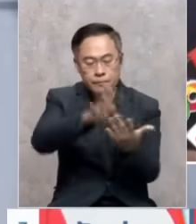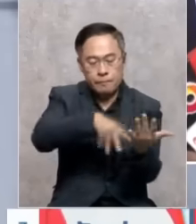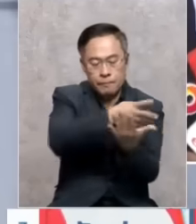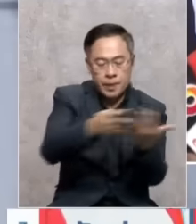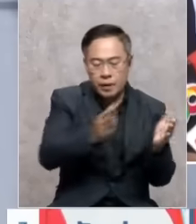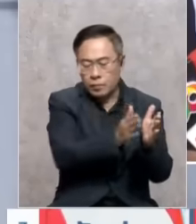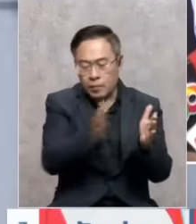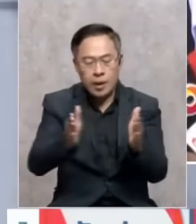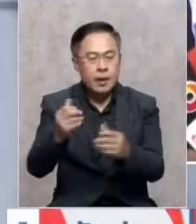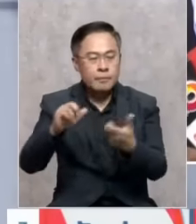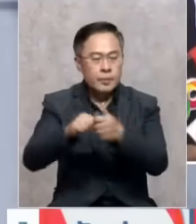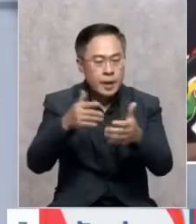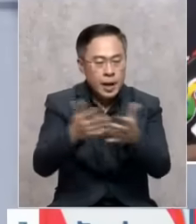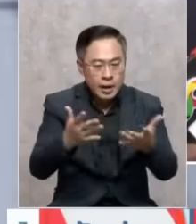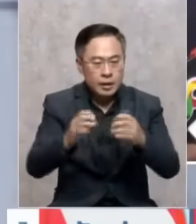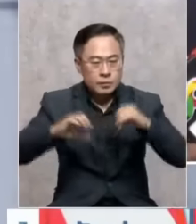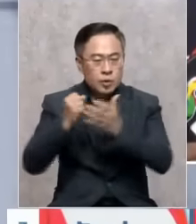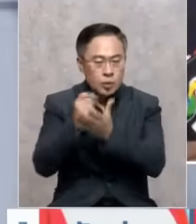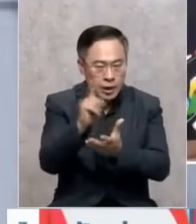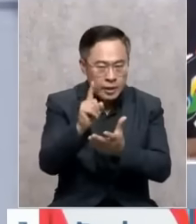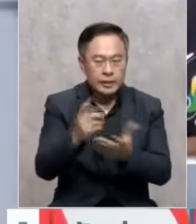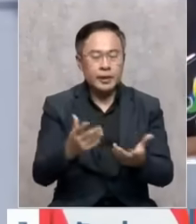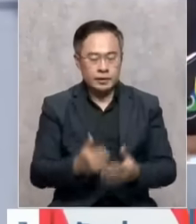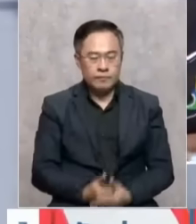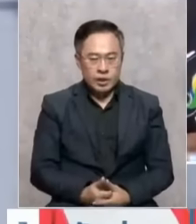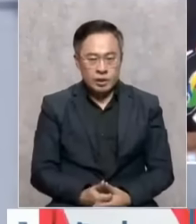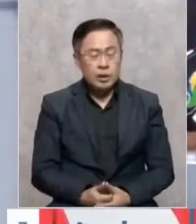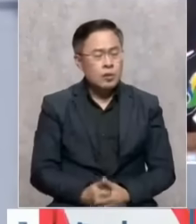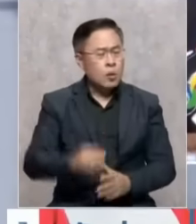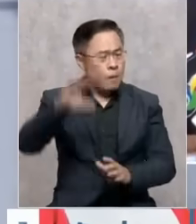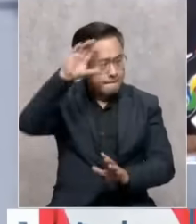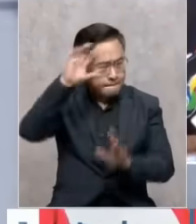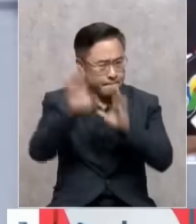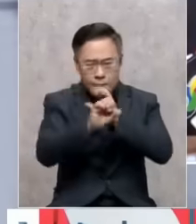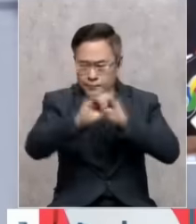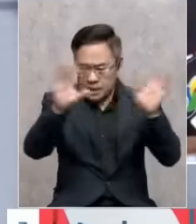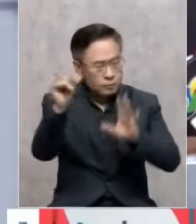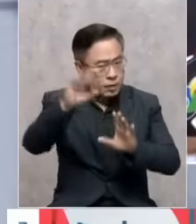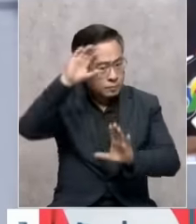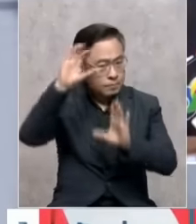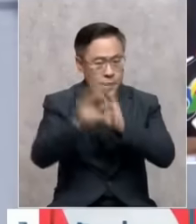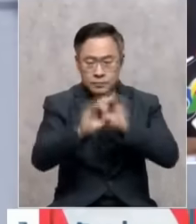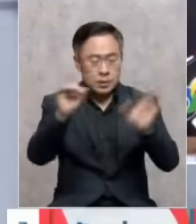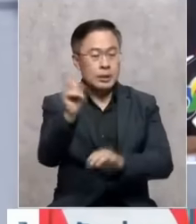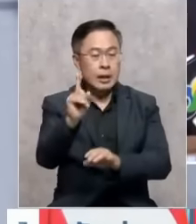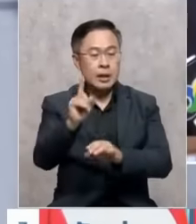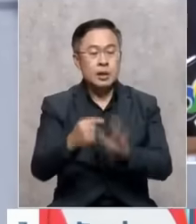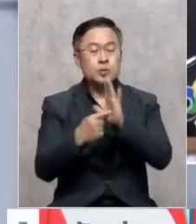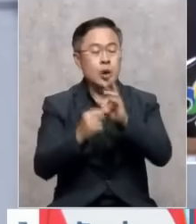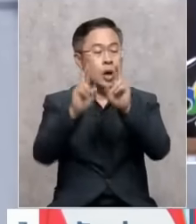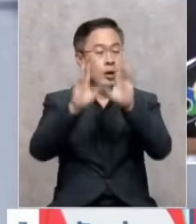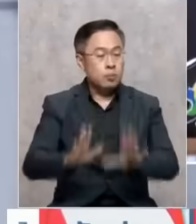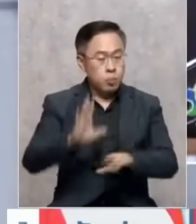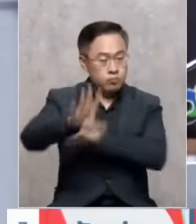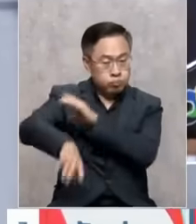ต้องเข้าไปช่วยอะไรบ้างแล้วถามว่าแล้วมันจะเป็นรูปธรรมเมื่อไหร่คุณสุทินบอกว่าไอ้อย่างการเปลี่ยนระบบเกณฑ์ทห